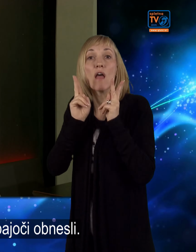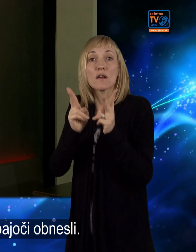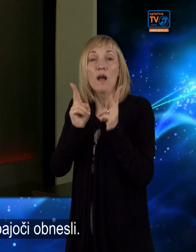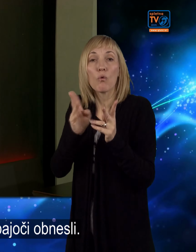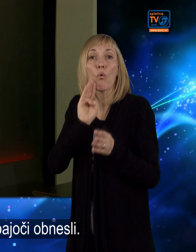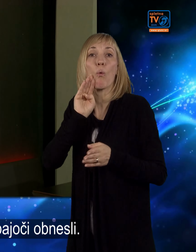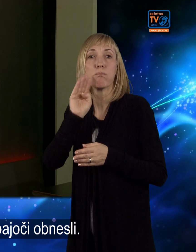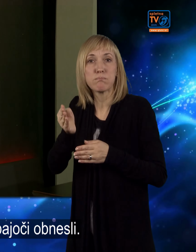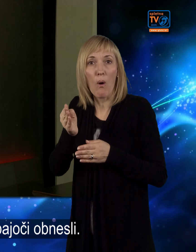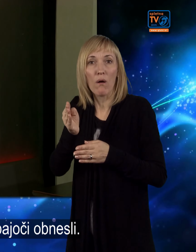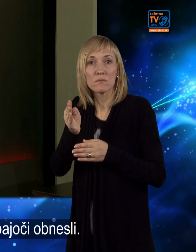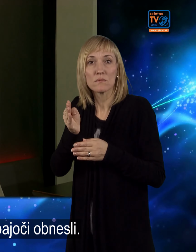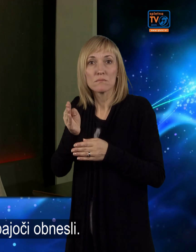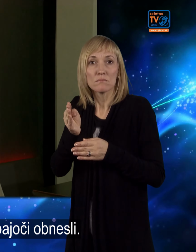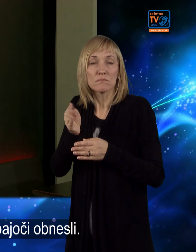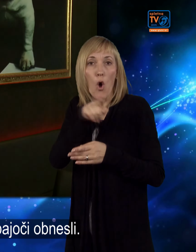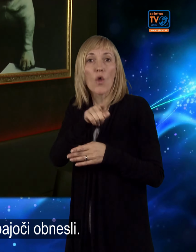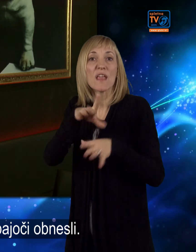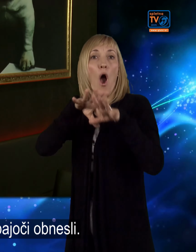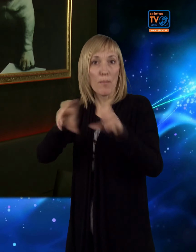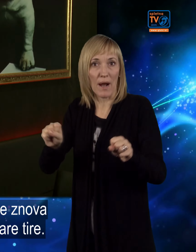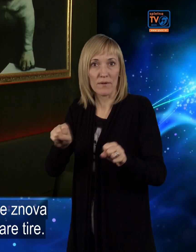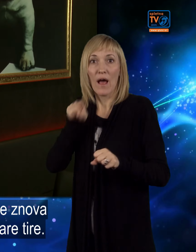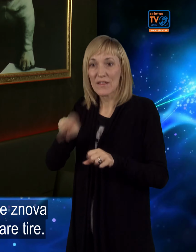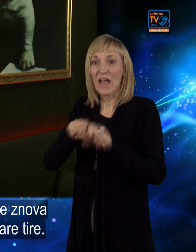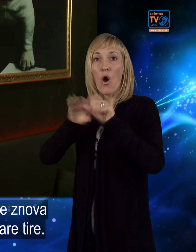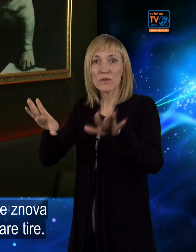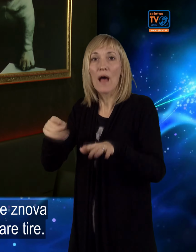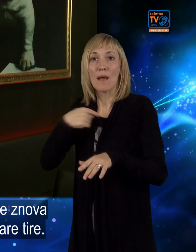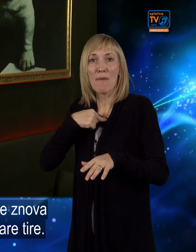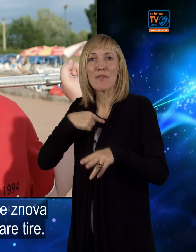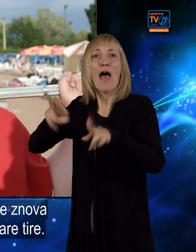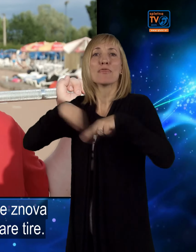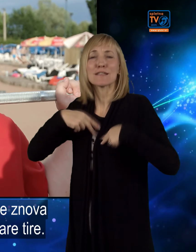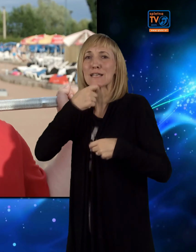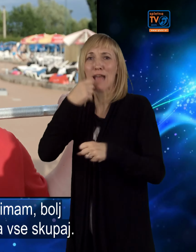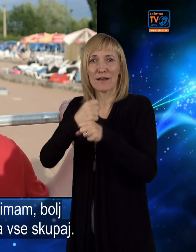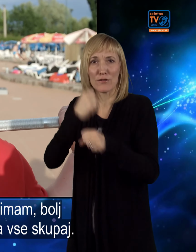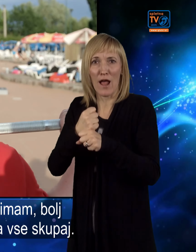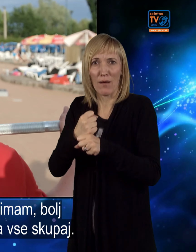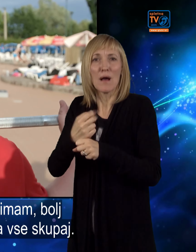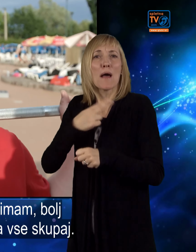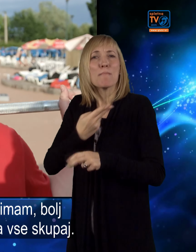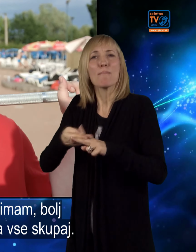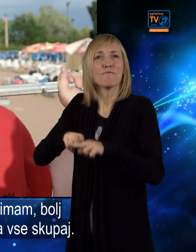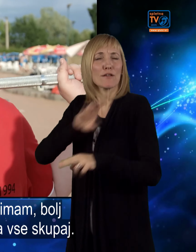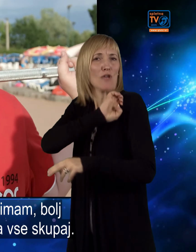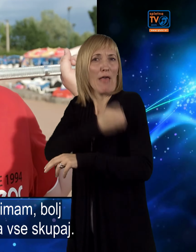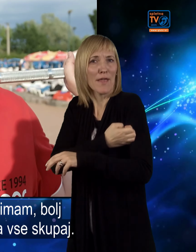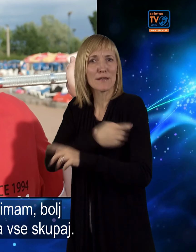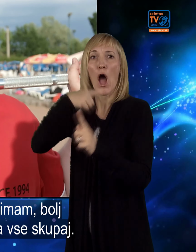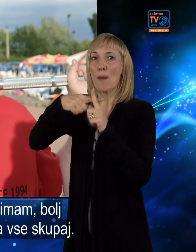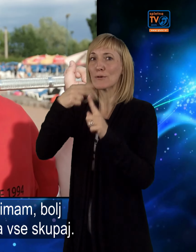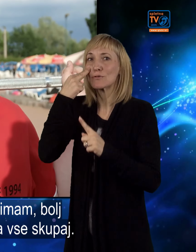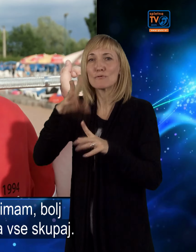bojo nastopajoči odnesli. Ta oddaja me je spet postavila na stare tire. Več energije imam, bolj